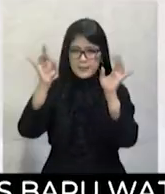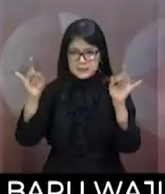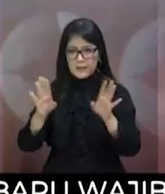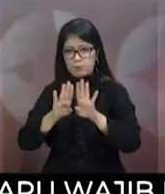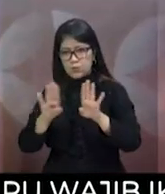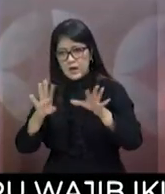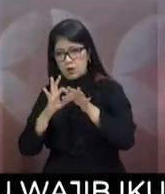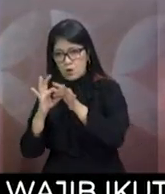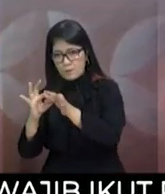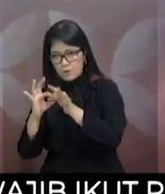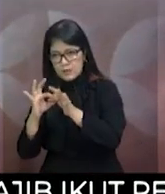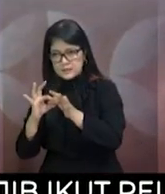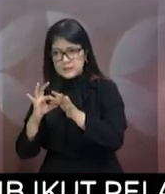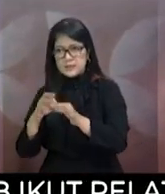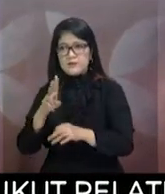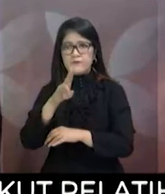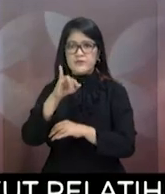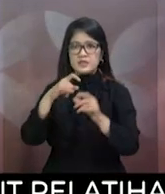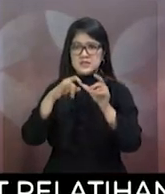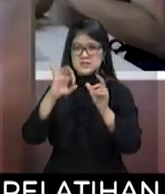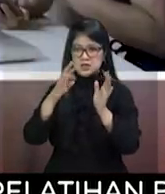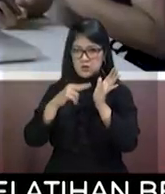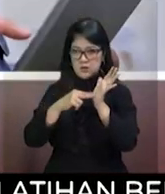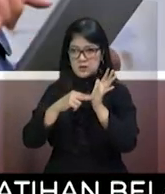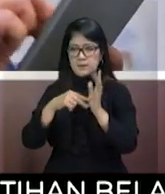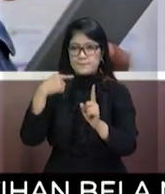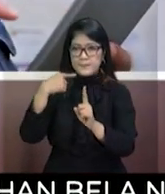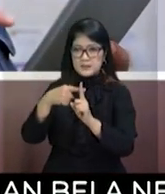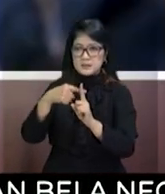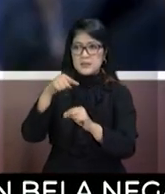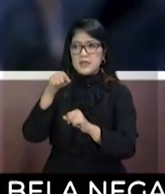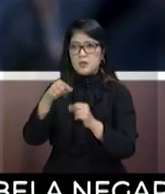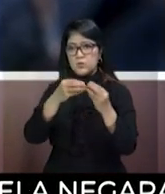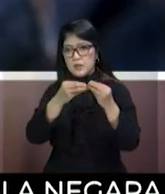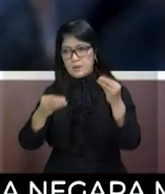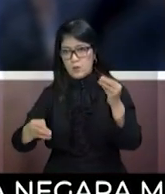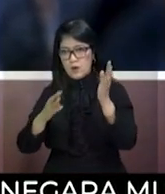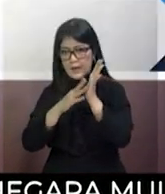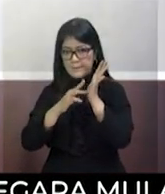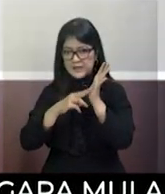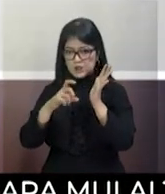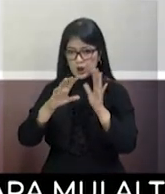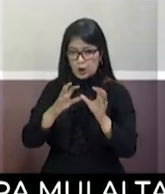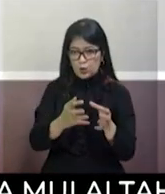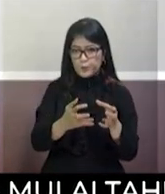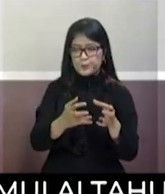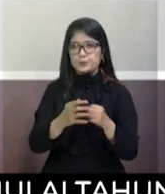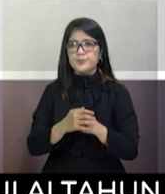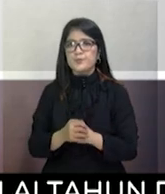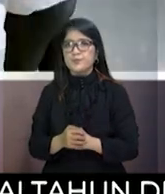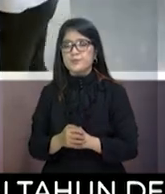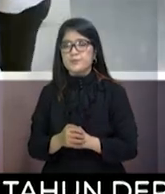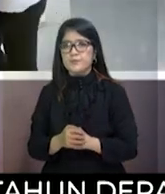bekerjasama. Pastinya Vision Plus ini kan di bawah MNC Vision Network ya, dan tentunya kan MNC Vision Network ini ada cabang-cabang yang lain seperti MNC Vision, K-Vision,